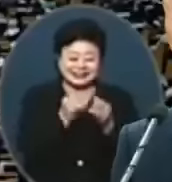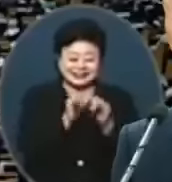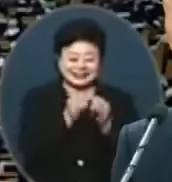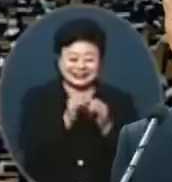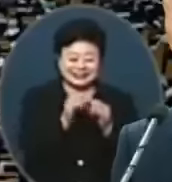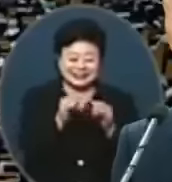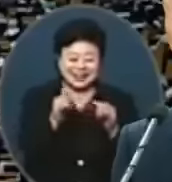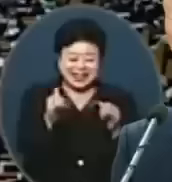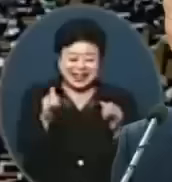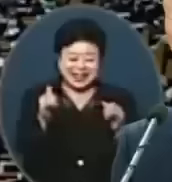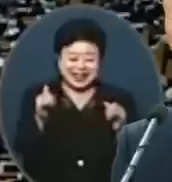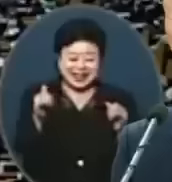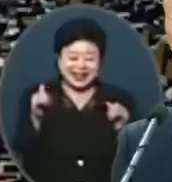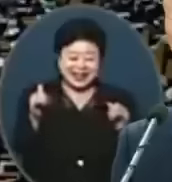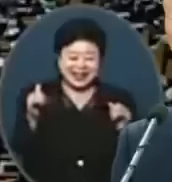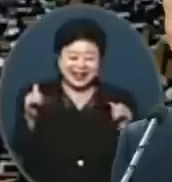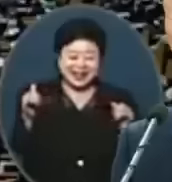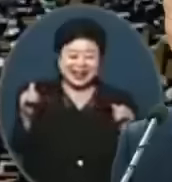사랑하는